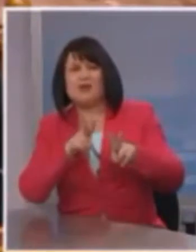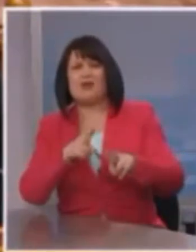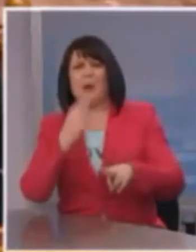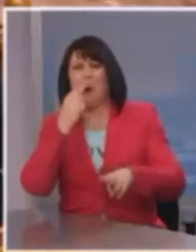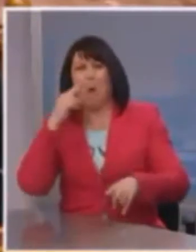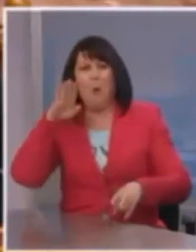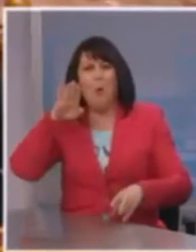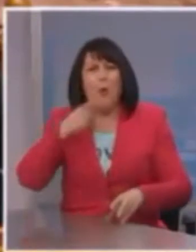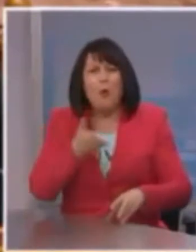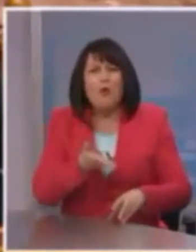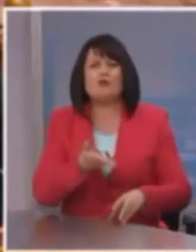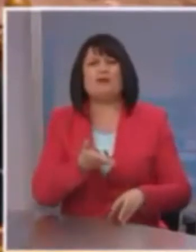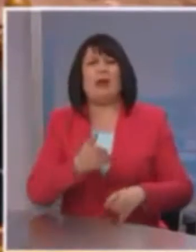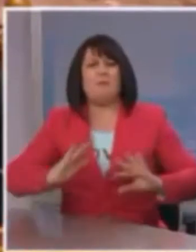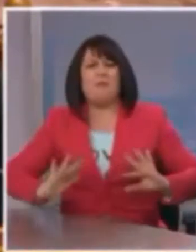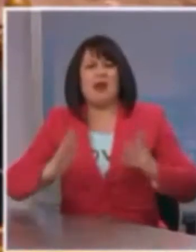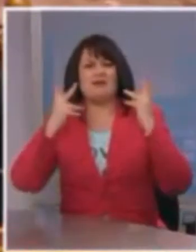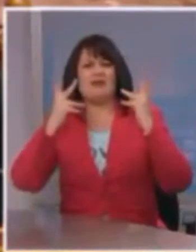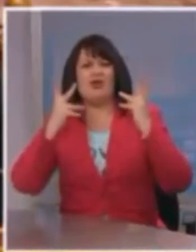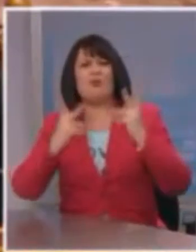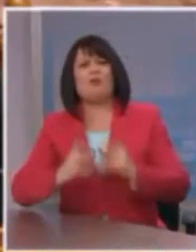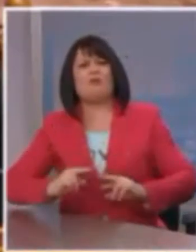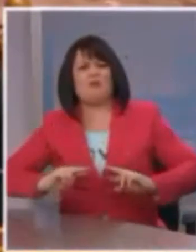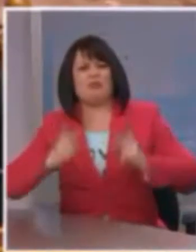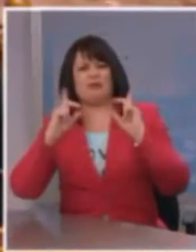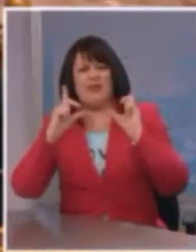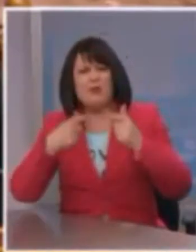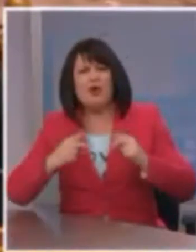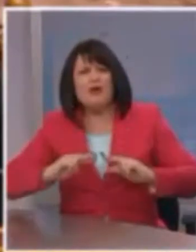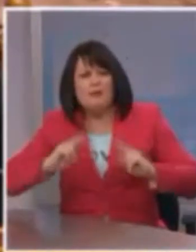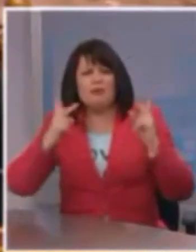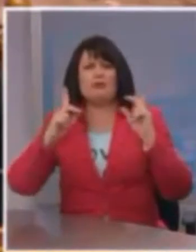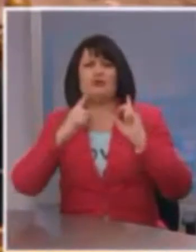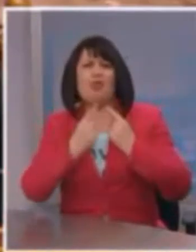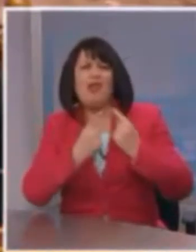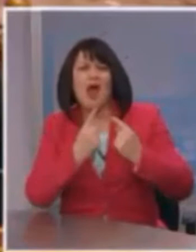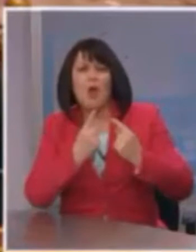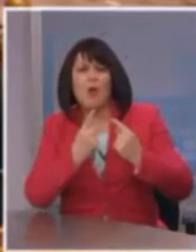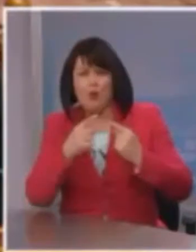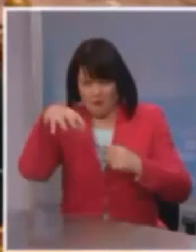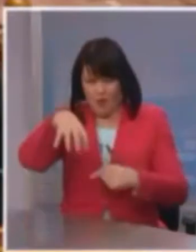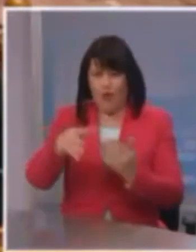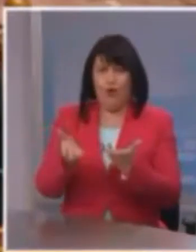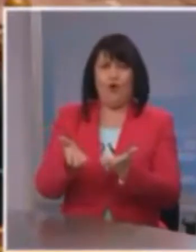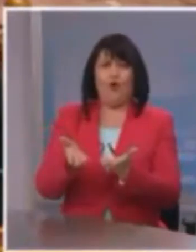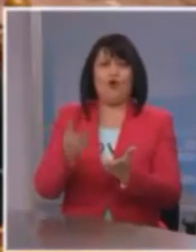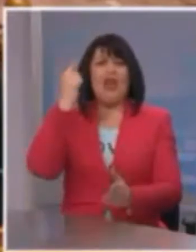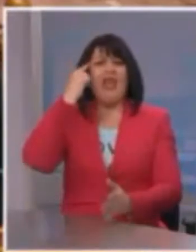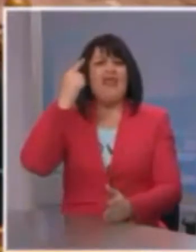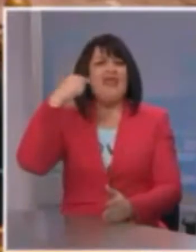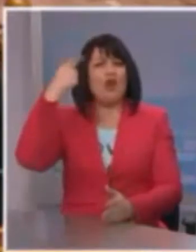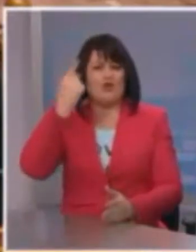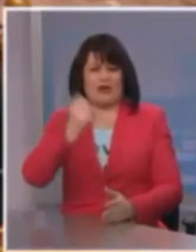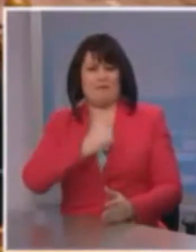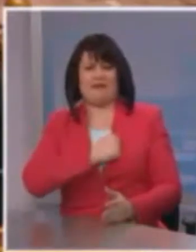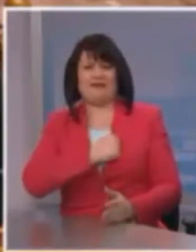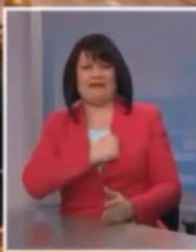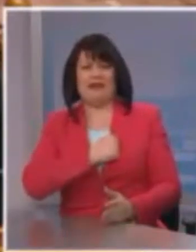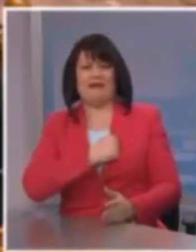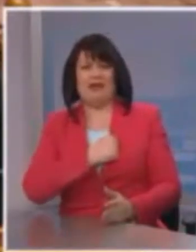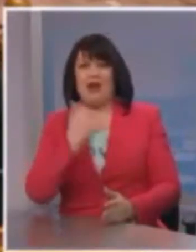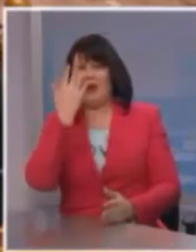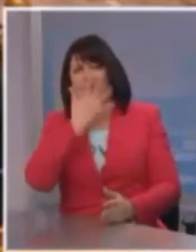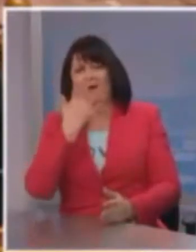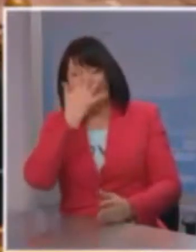τη δημοκρατία, το διάλογο και κυρίως υπερασπίζεστε μια ιδεολογία που σας ανενοχλεί αν ο άλλος έχει διαφορετικό χρώμα από